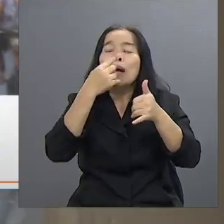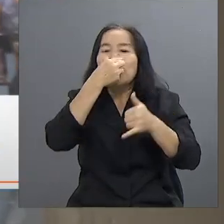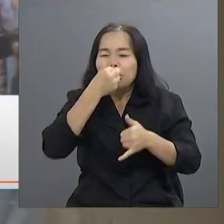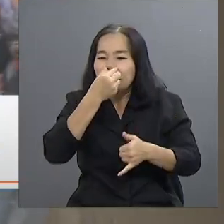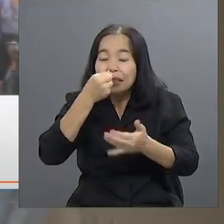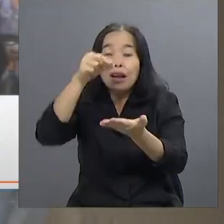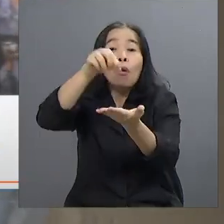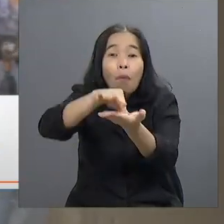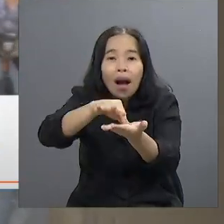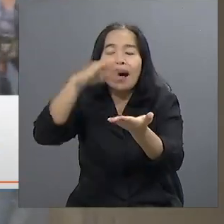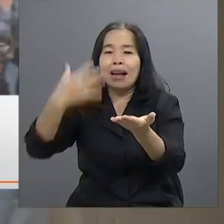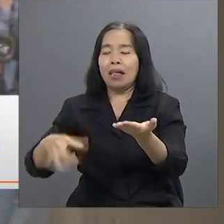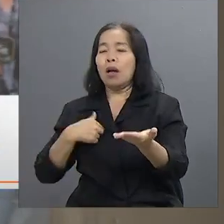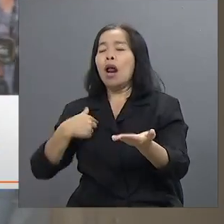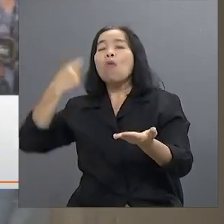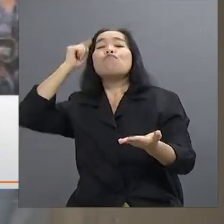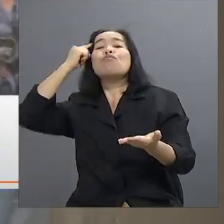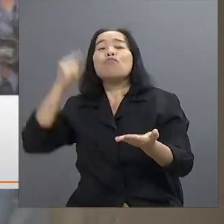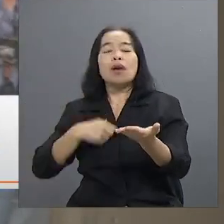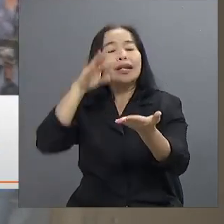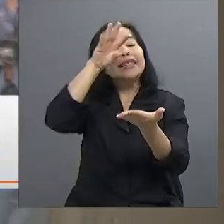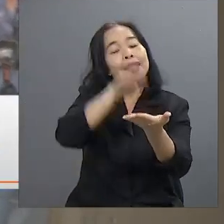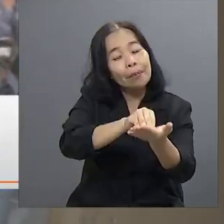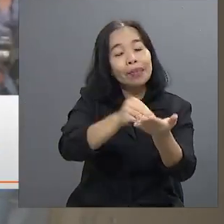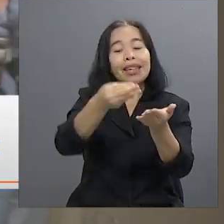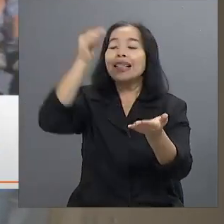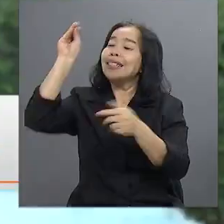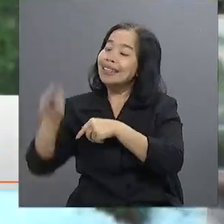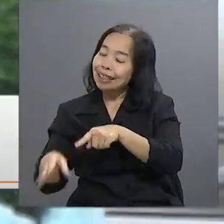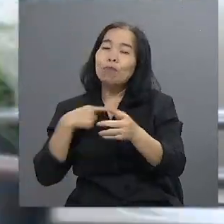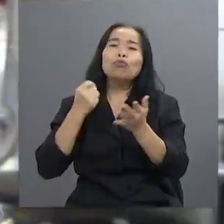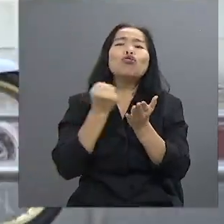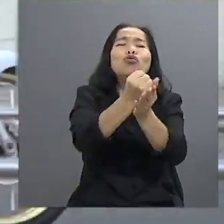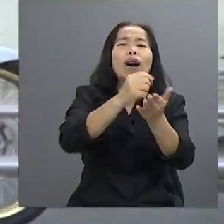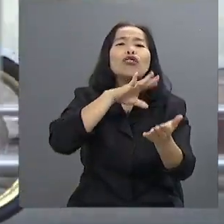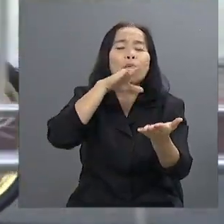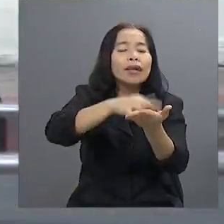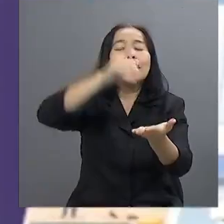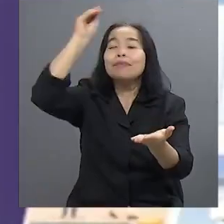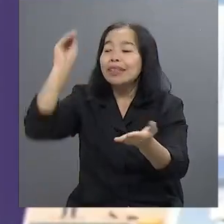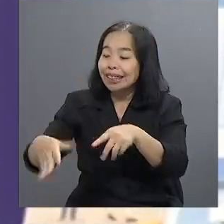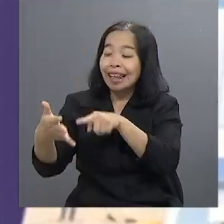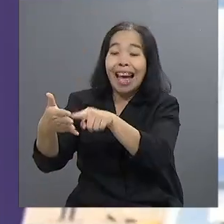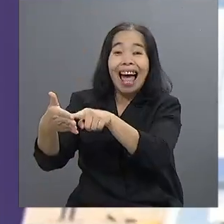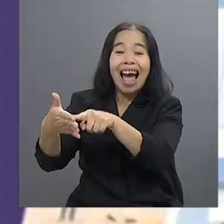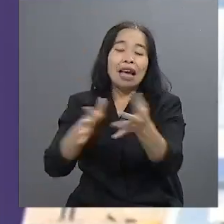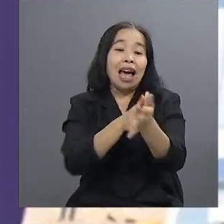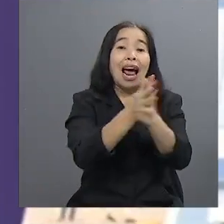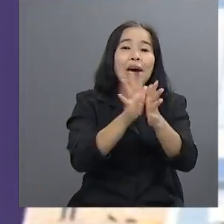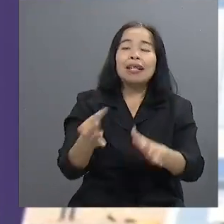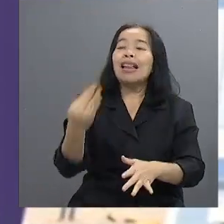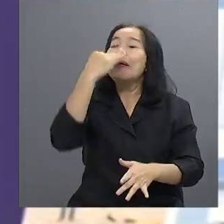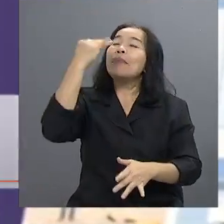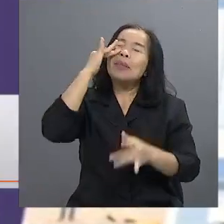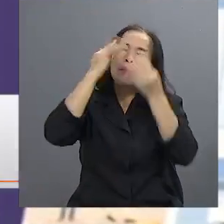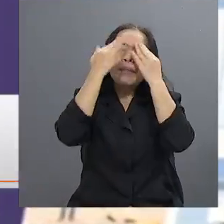งเชื้อนั้นจะเข้าสู่ร่างกายผ่านทางเยื่อเมือกเช่นทางช่องปากและจมูกนั่นเองครับ ยืนยันนะครับว่ายังคงเป็น